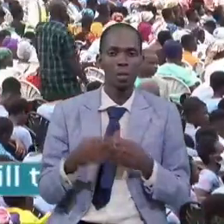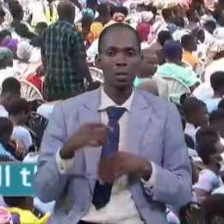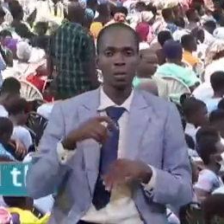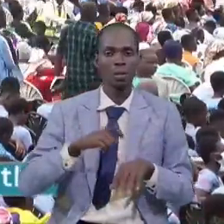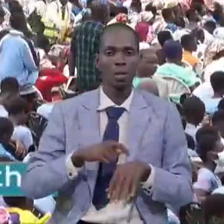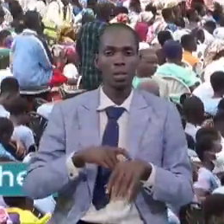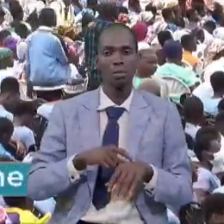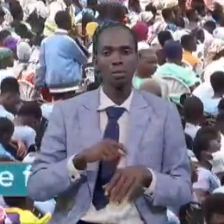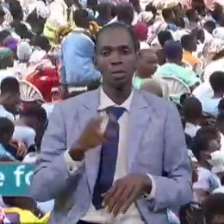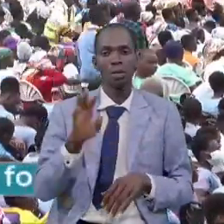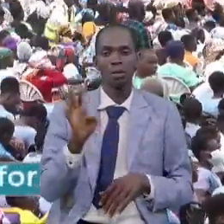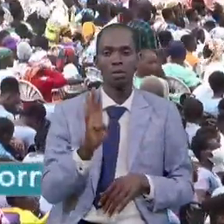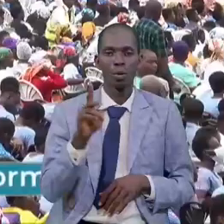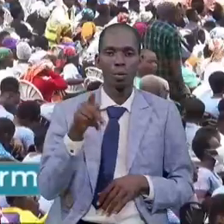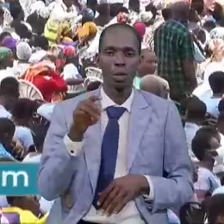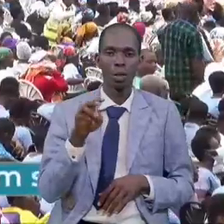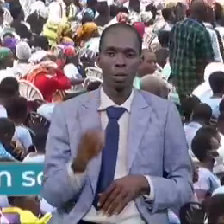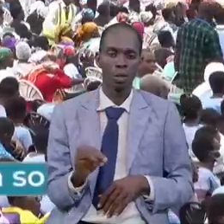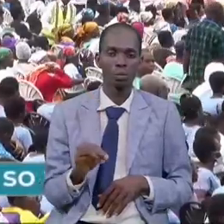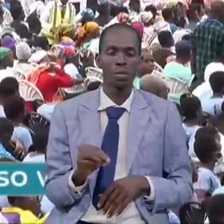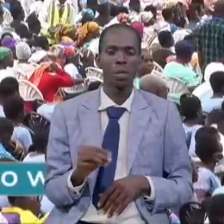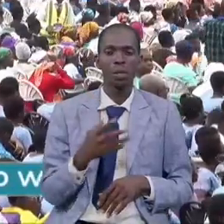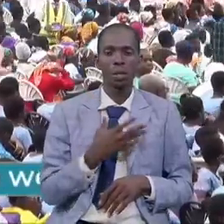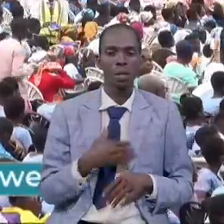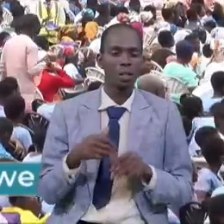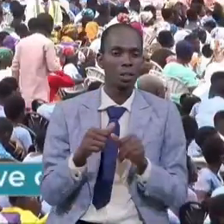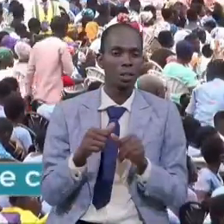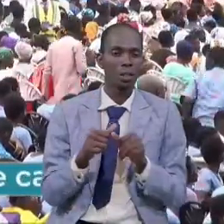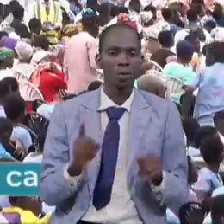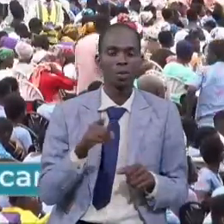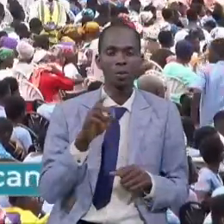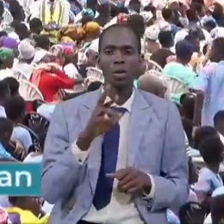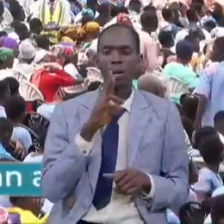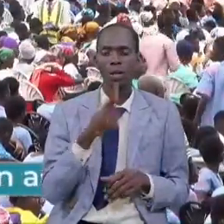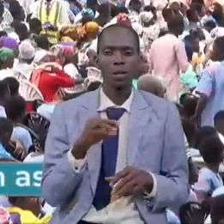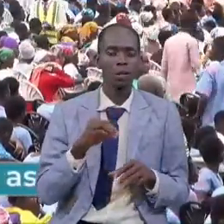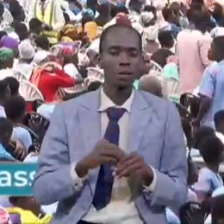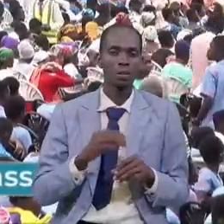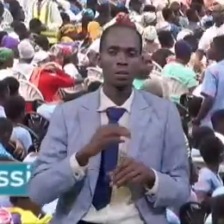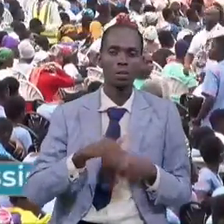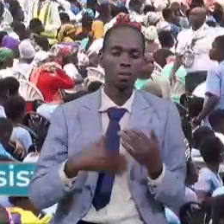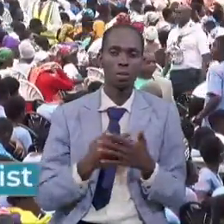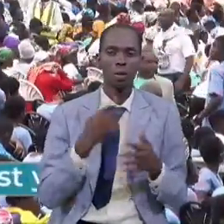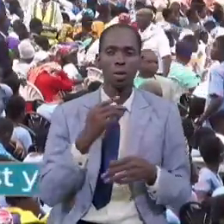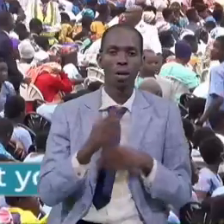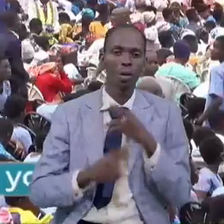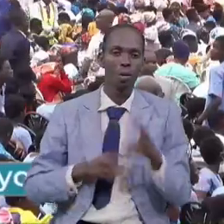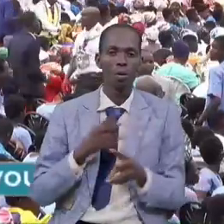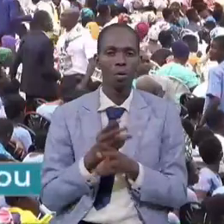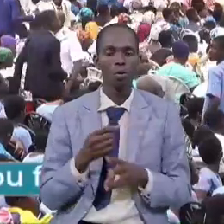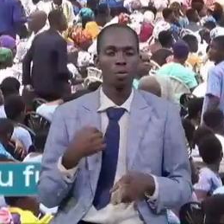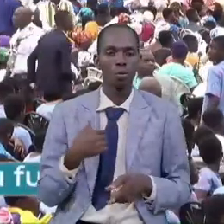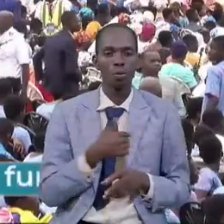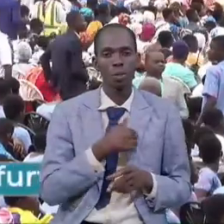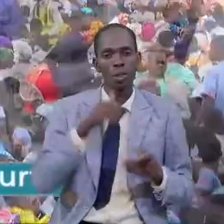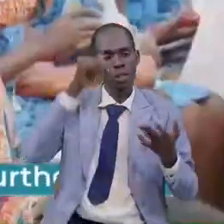location au lieu Alpha. And also wherever you are in any part of the globe, you are expected to join us